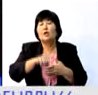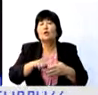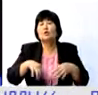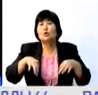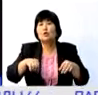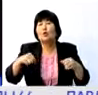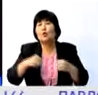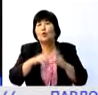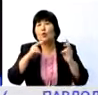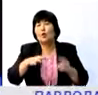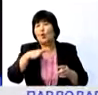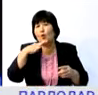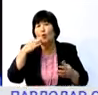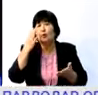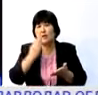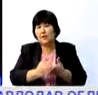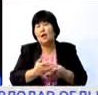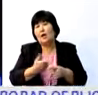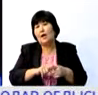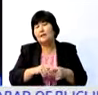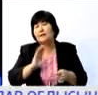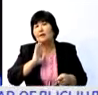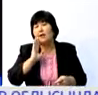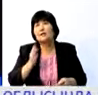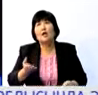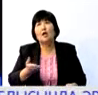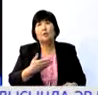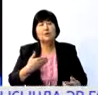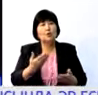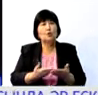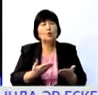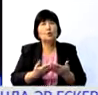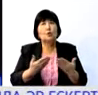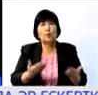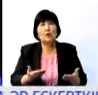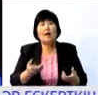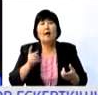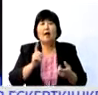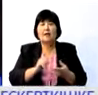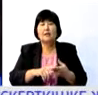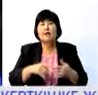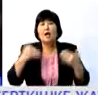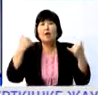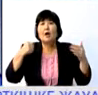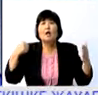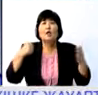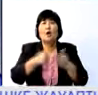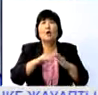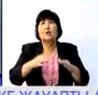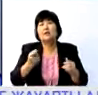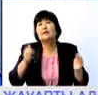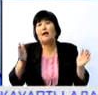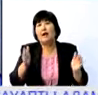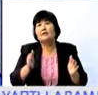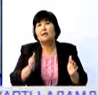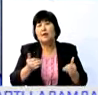оқиғалары көптеп кездесуде. Қазіргі таңда осы біздің ұсынып отқан неміздің арқасында мал қағу деректері күрт азайып жатыр.